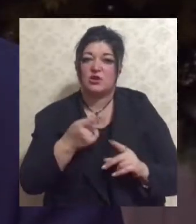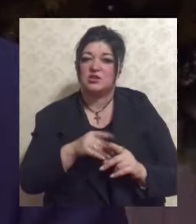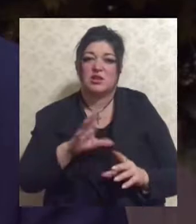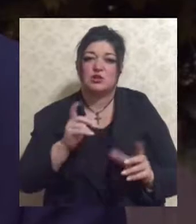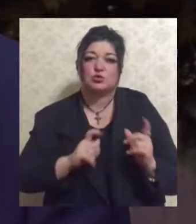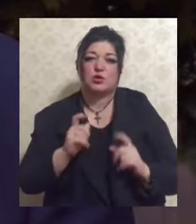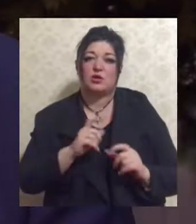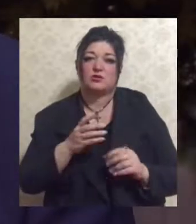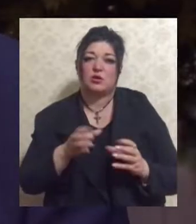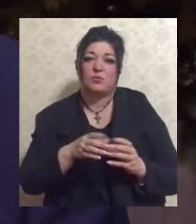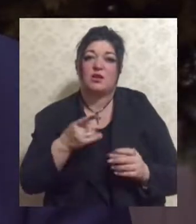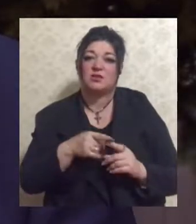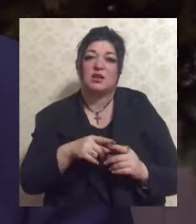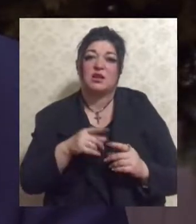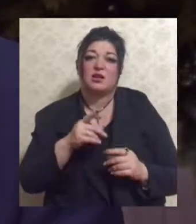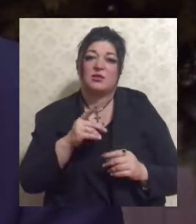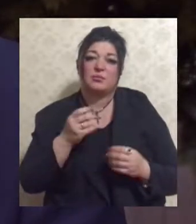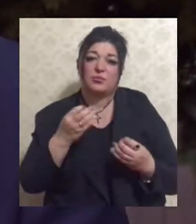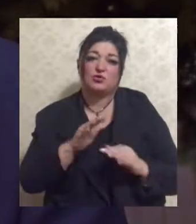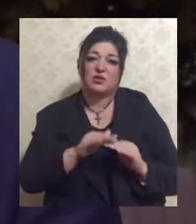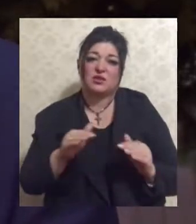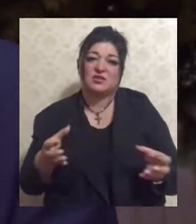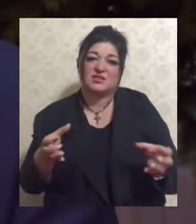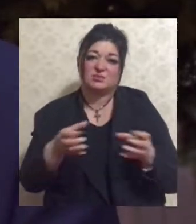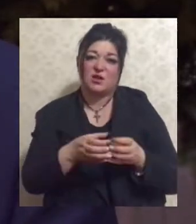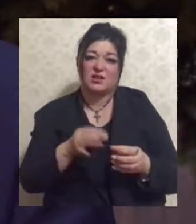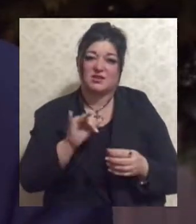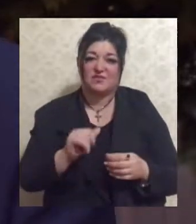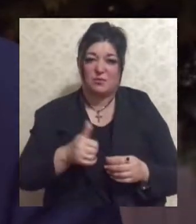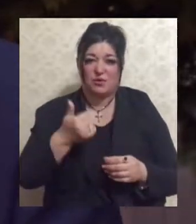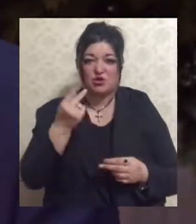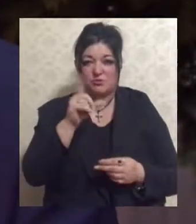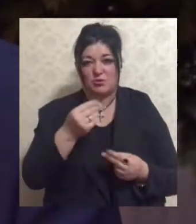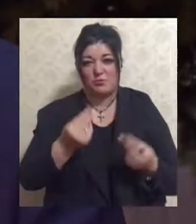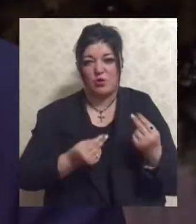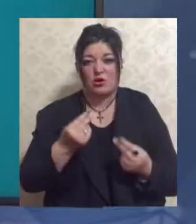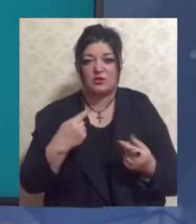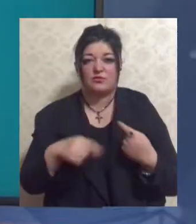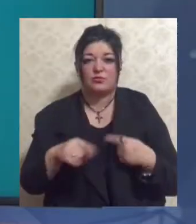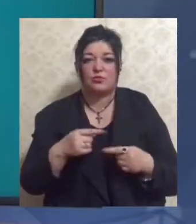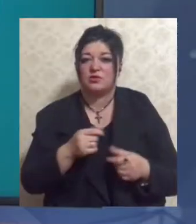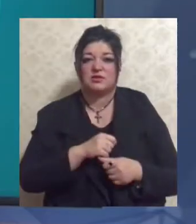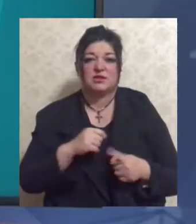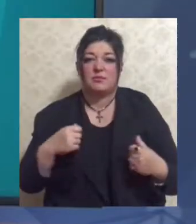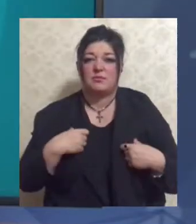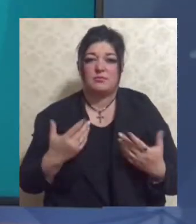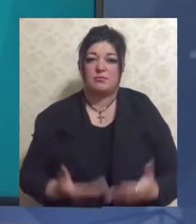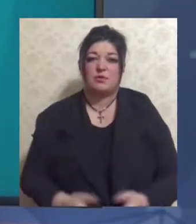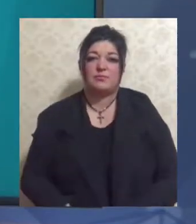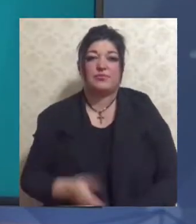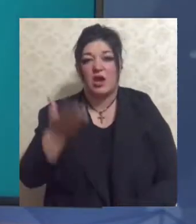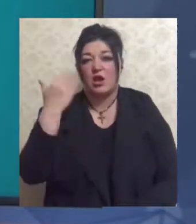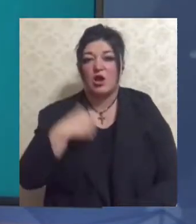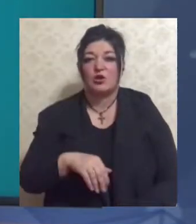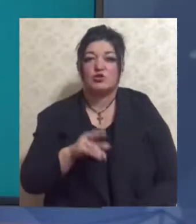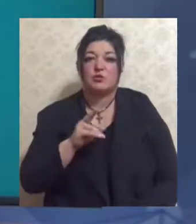самі наші студенти зібралися і вперше от пішли пограти в футбол самі. Раніше про смерть